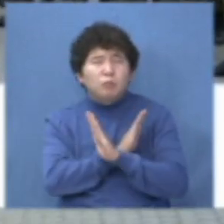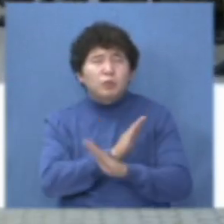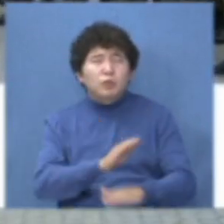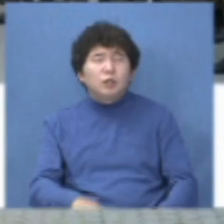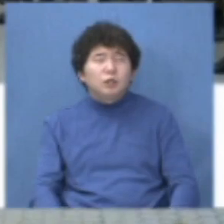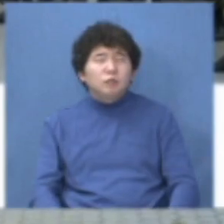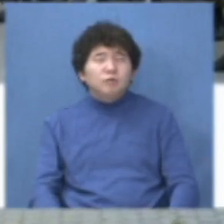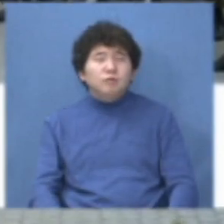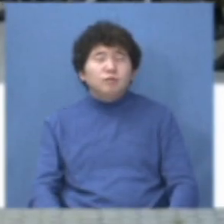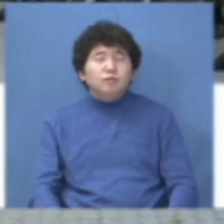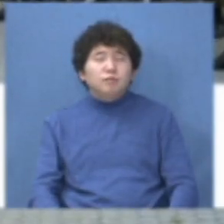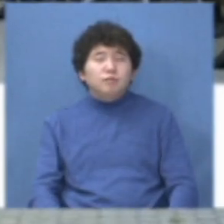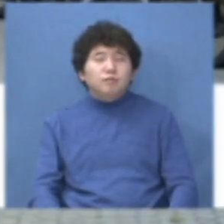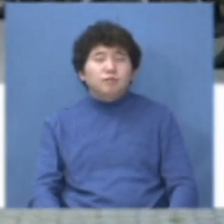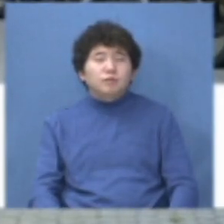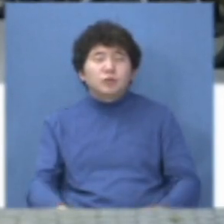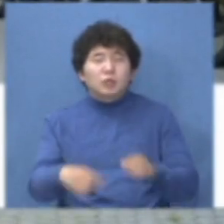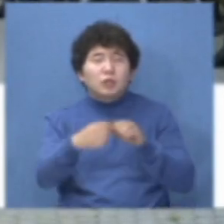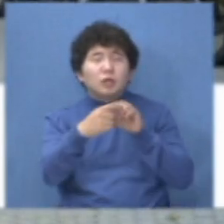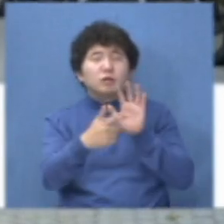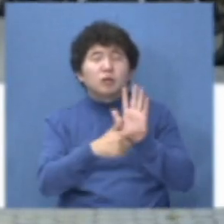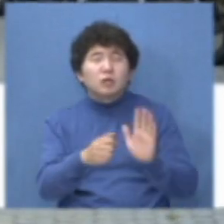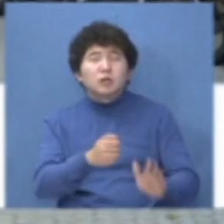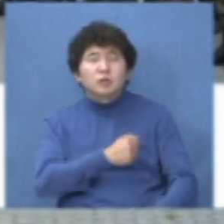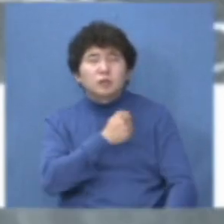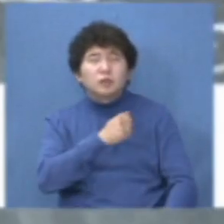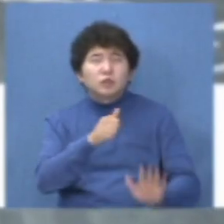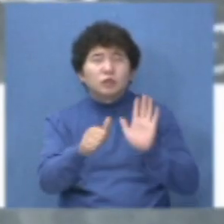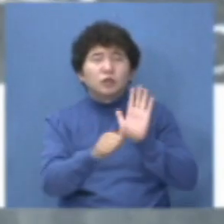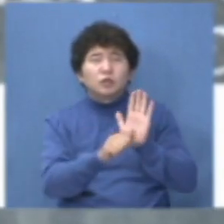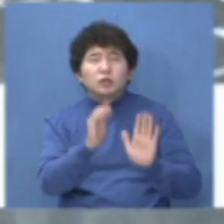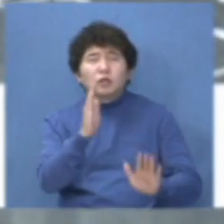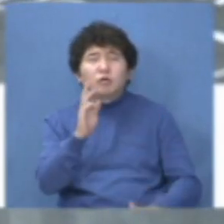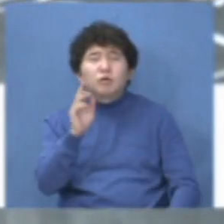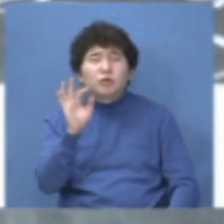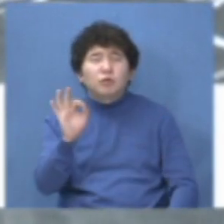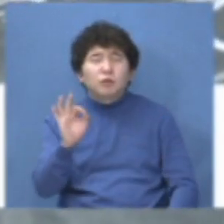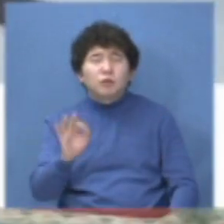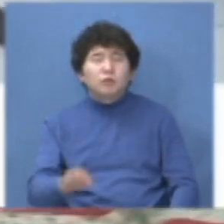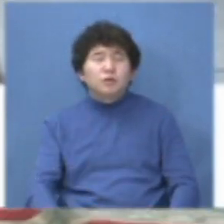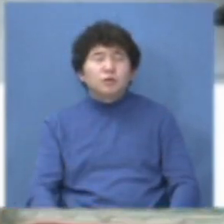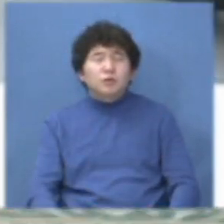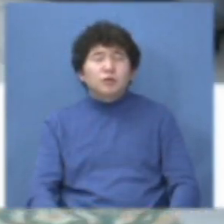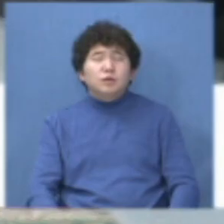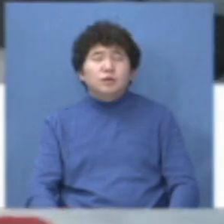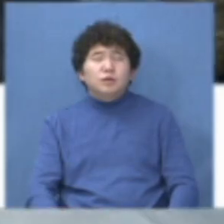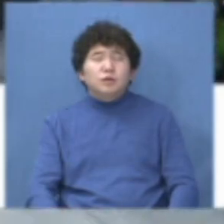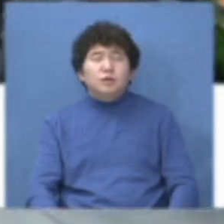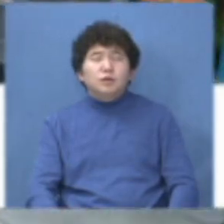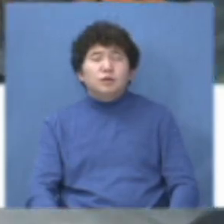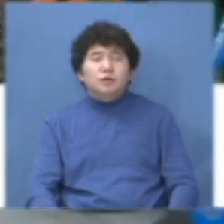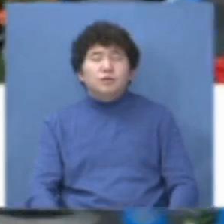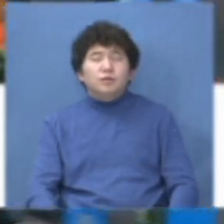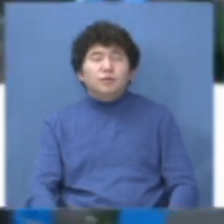шекарасындағы қақтығыста қаза тапқан 17 сарбаздың 6-ы Шығыс Қазақстан облысынан. Мадина Сүлейменова, Александр Каримов, Алтай ақпарат.